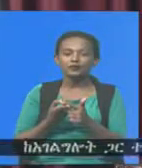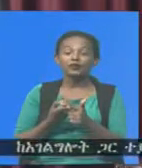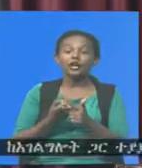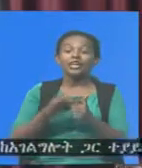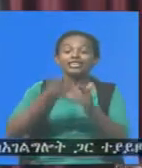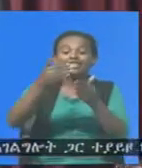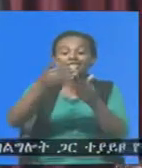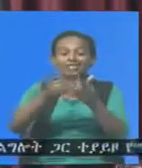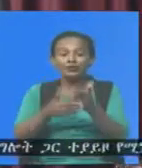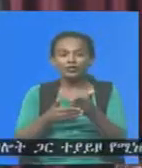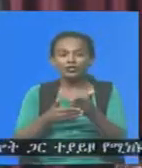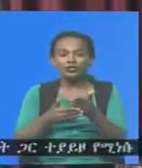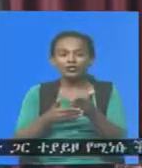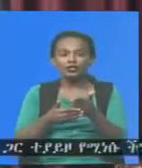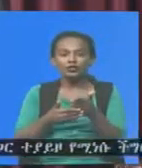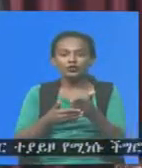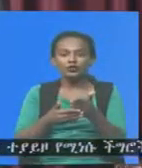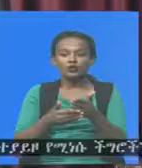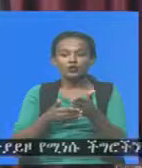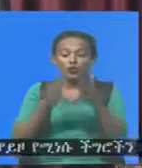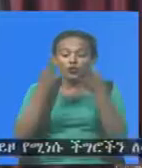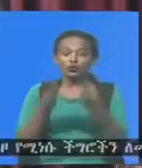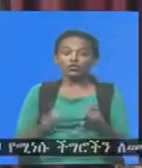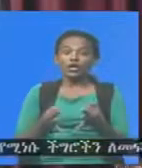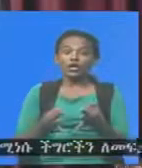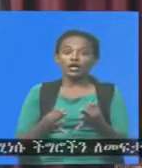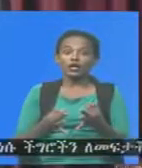የድንበር ኮሚሽኑን ውሳኔ